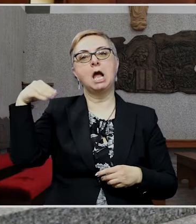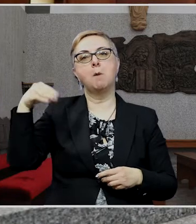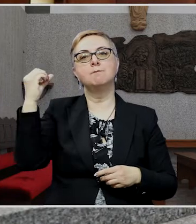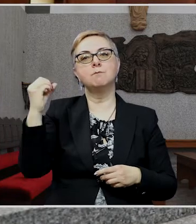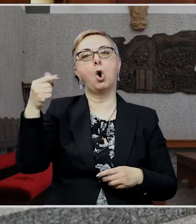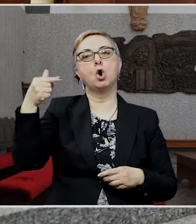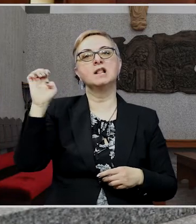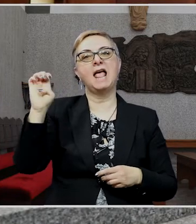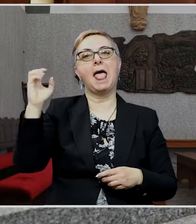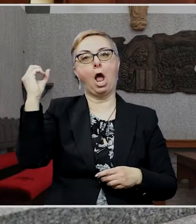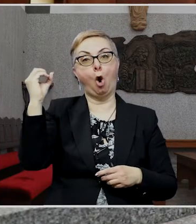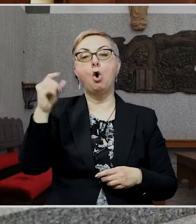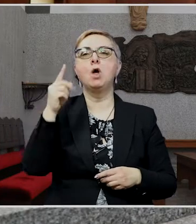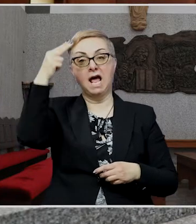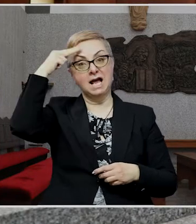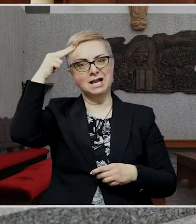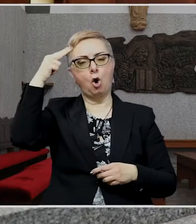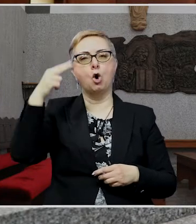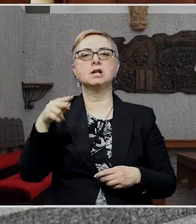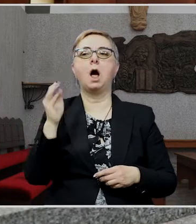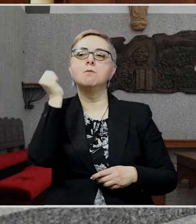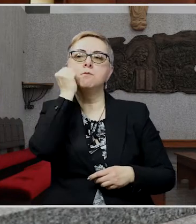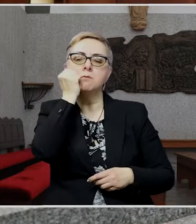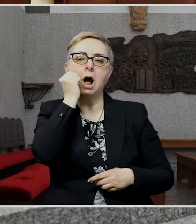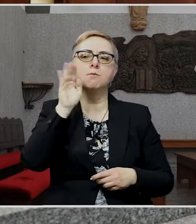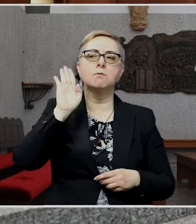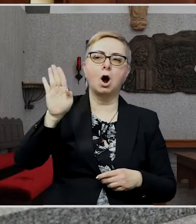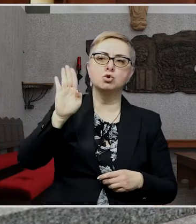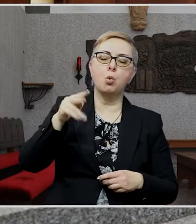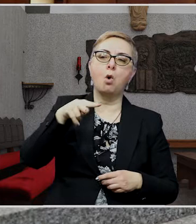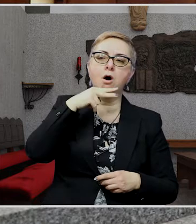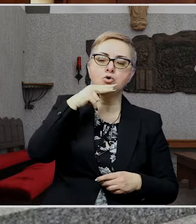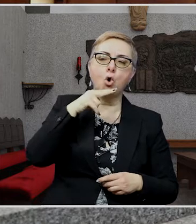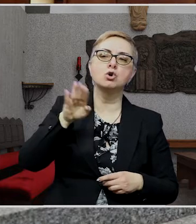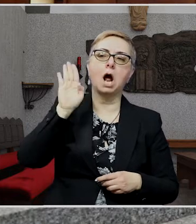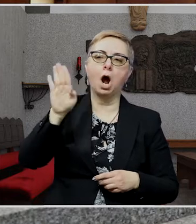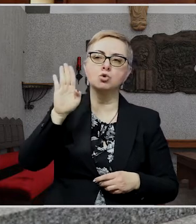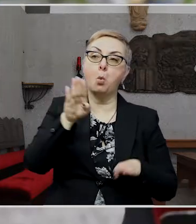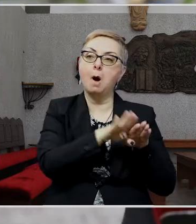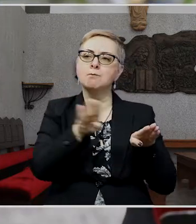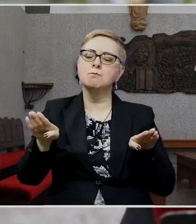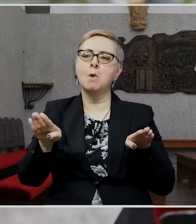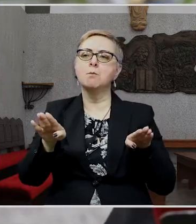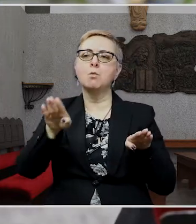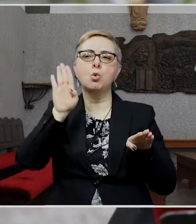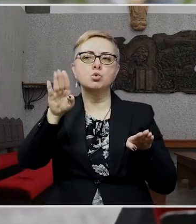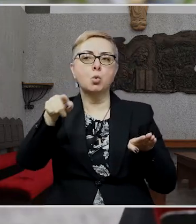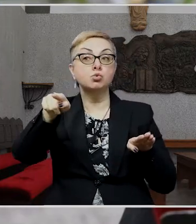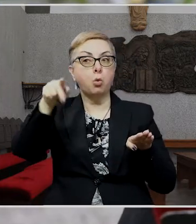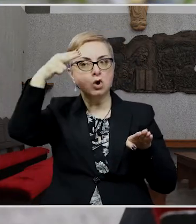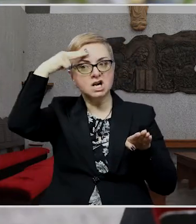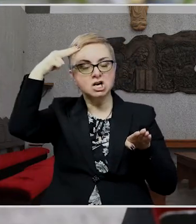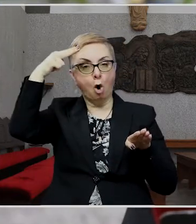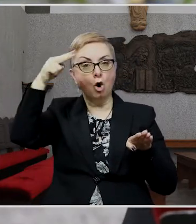ricorda di di tua mamma e di tua nonna delle tue radici del tuo popolo ecco come